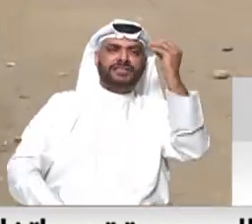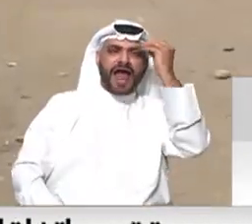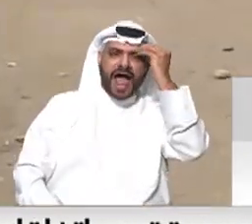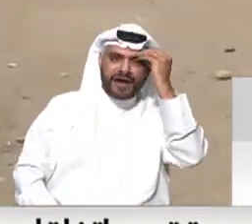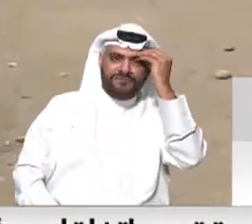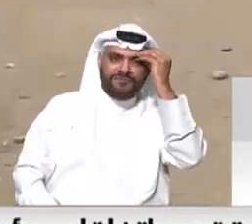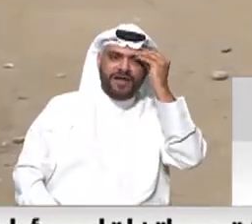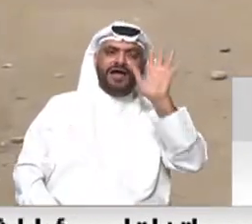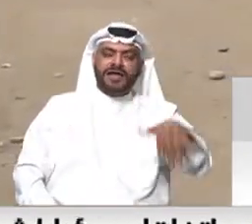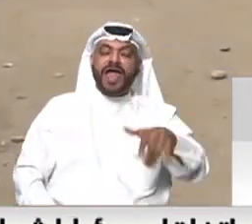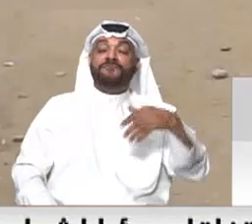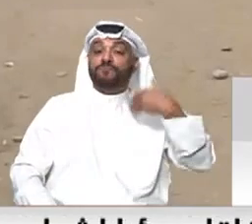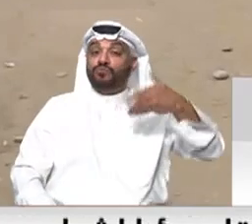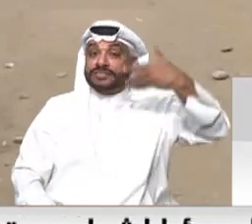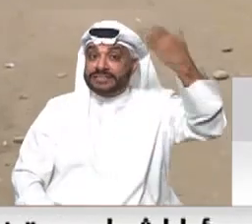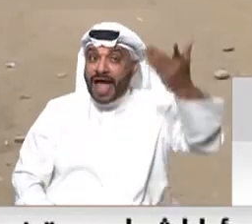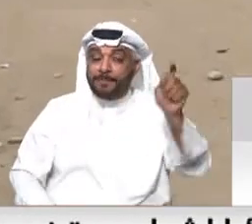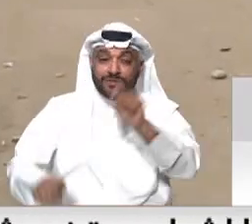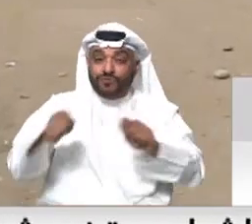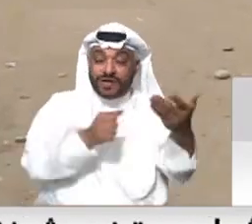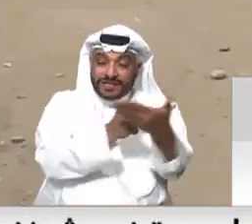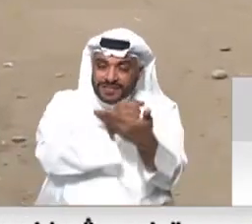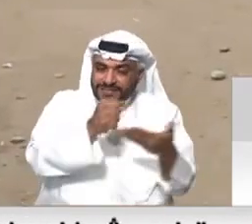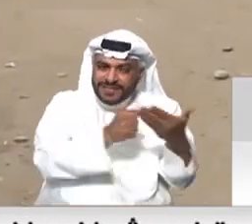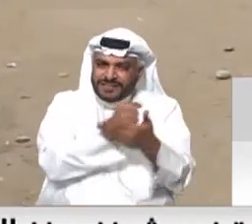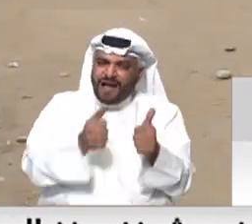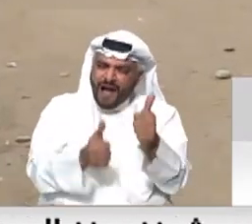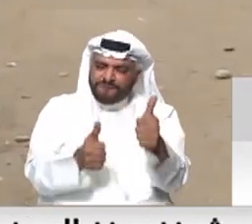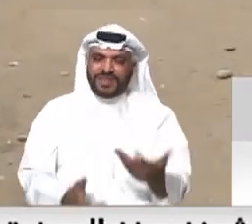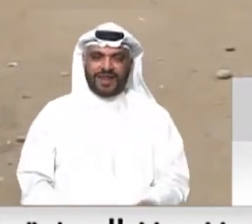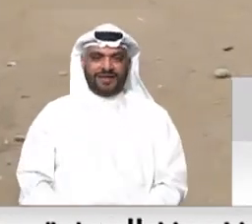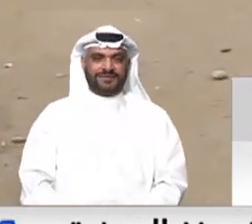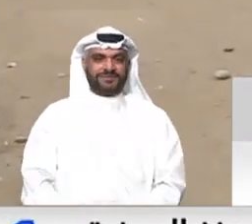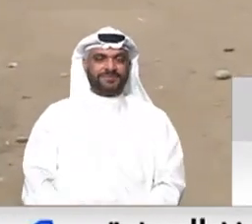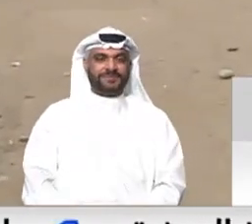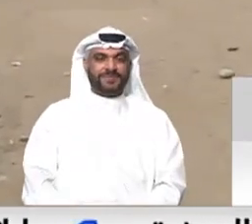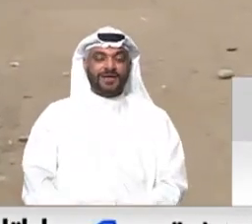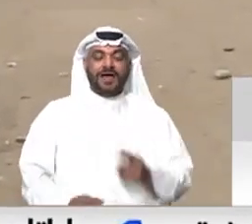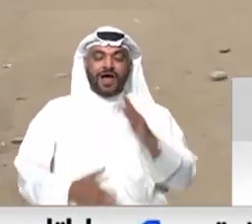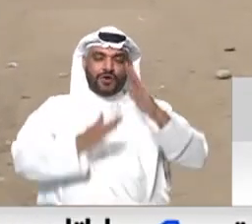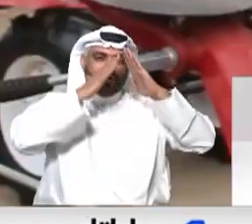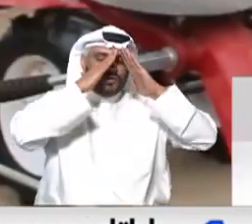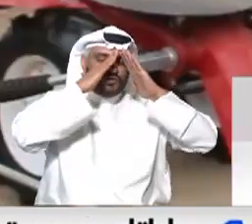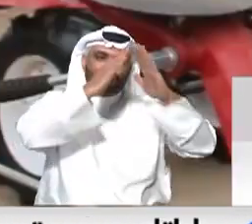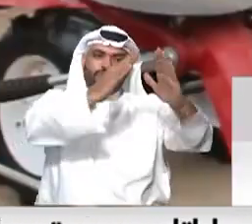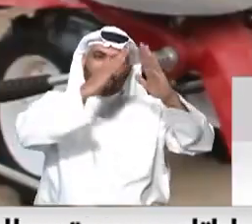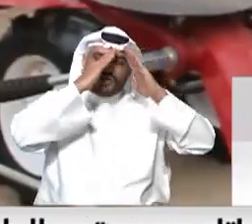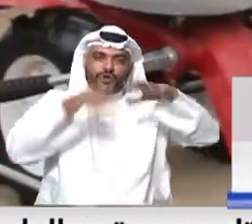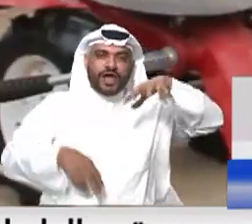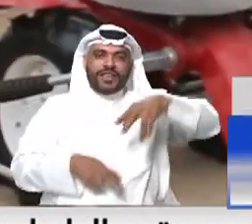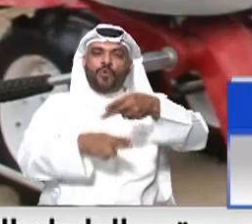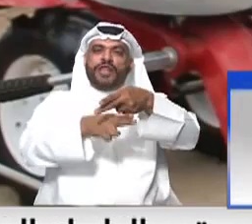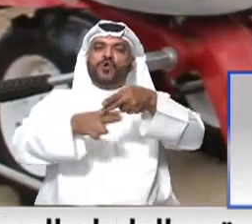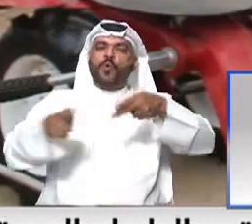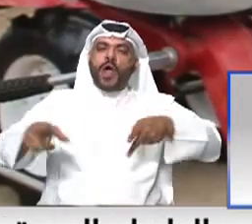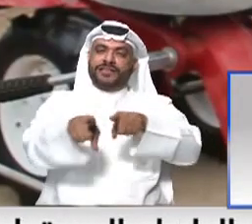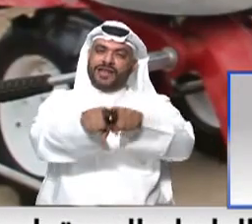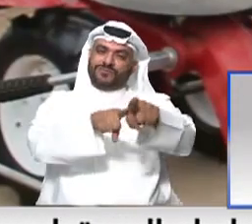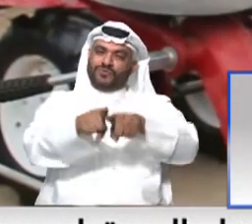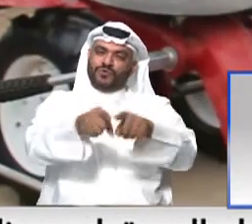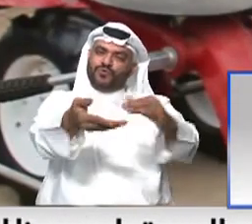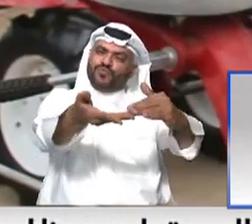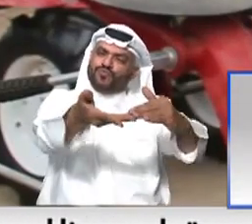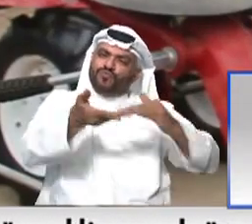وتشجيع المزارعين على استصلاح أراضيهم. نتقدم بشكر التقدير لدولة الكويت الشقيقة التي